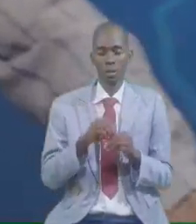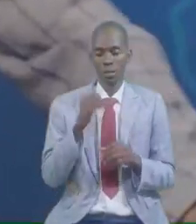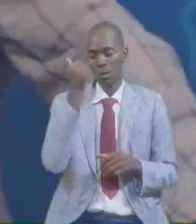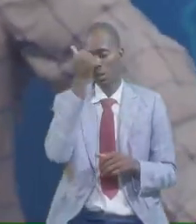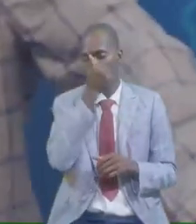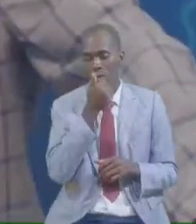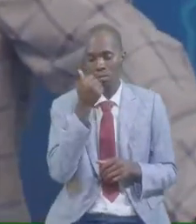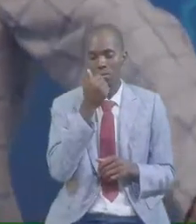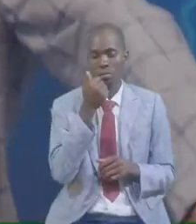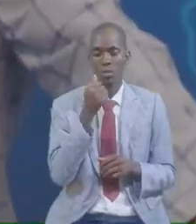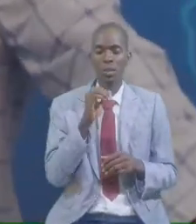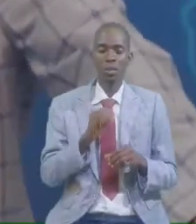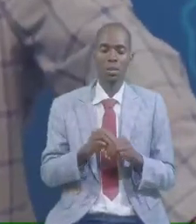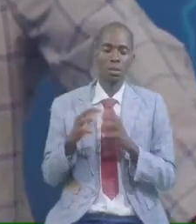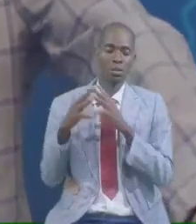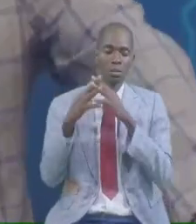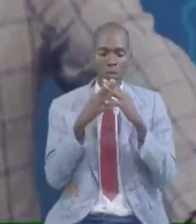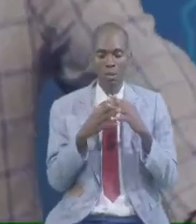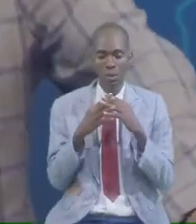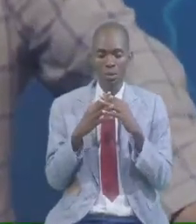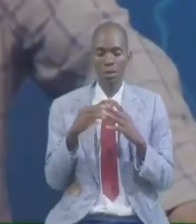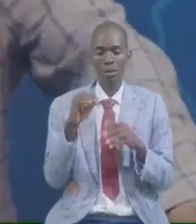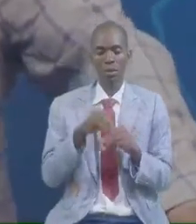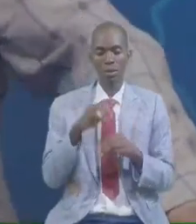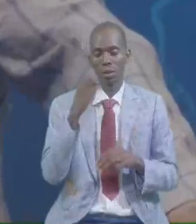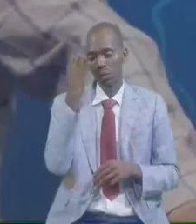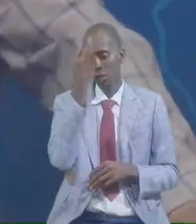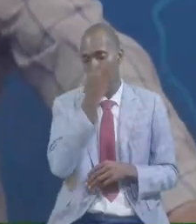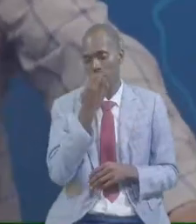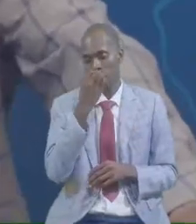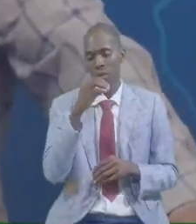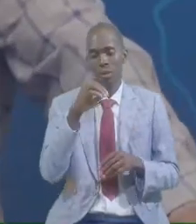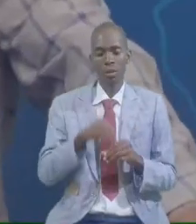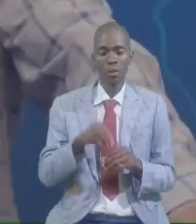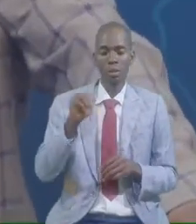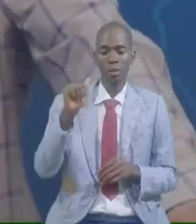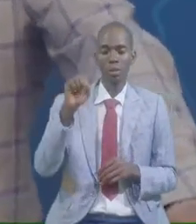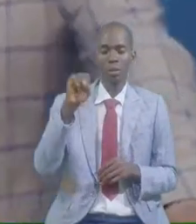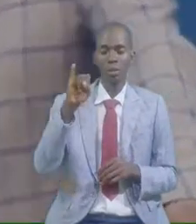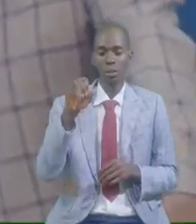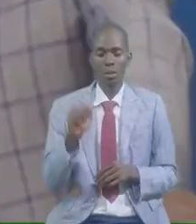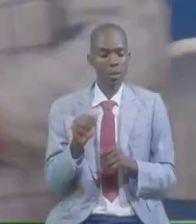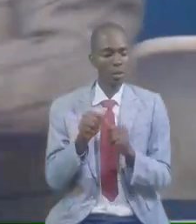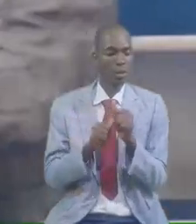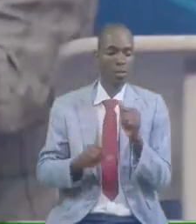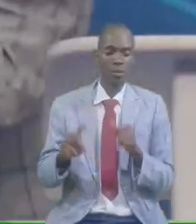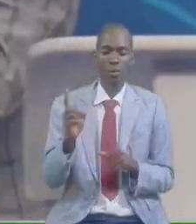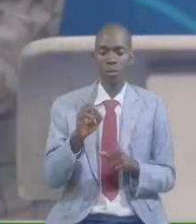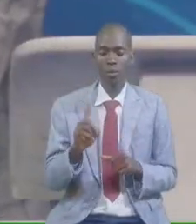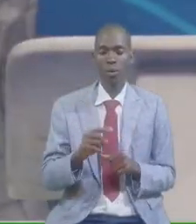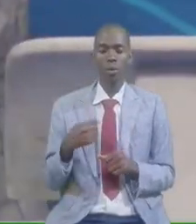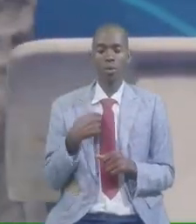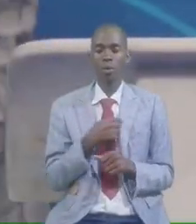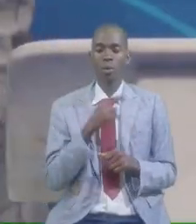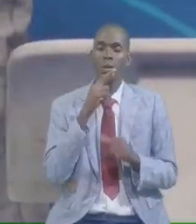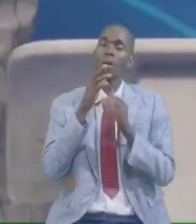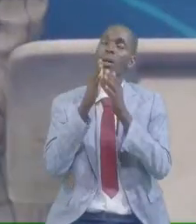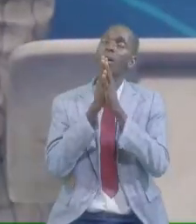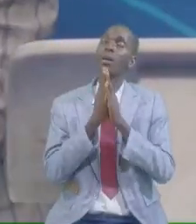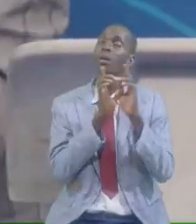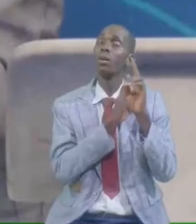Afrique, en Amérique, en Europe, en Asie, partout, nous demandons,